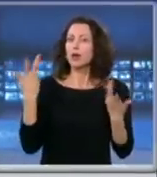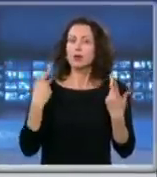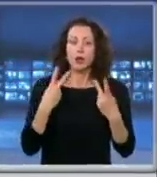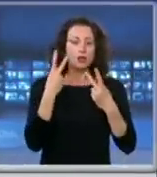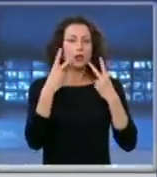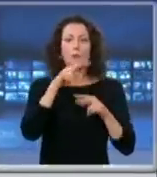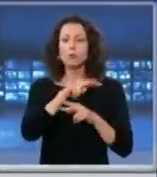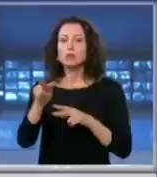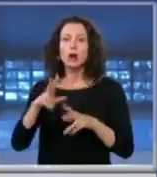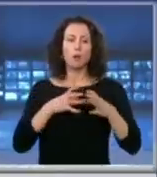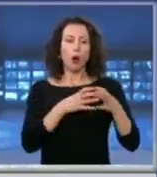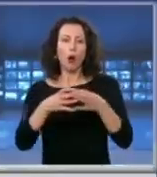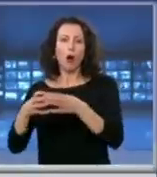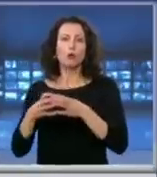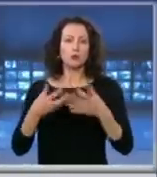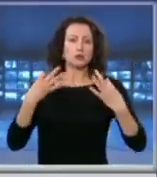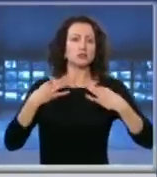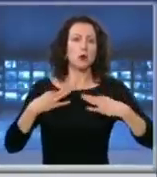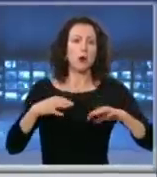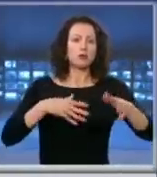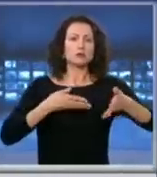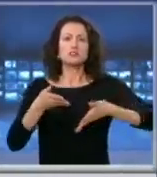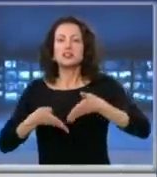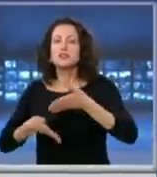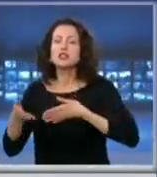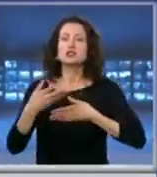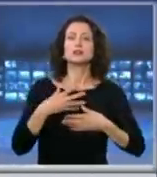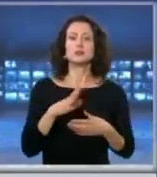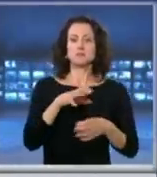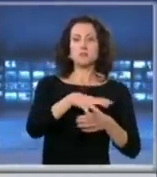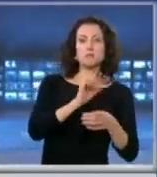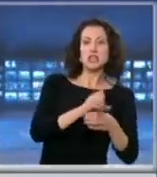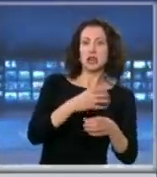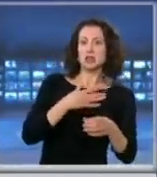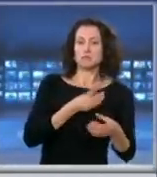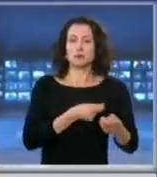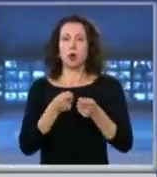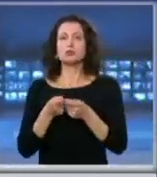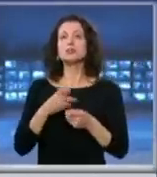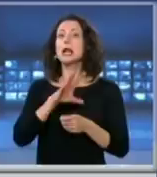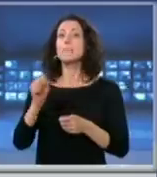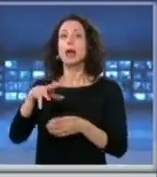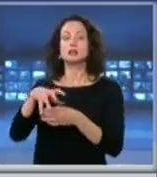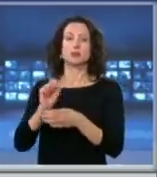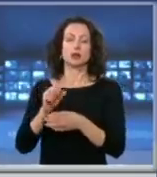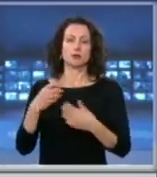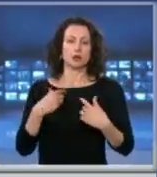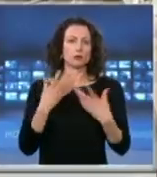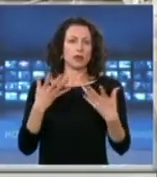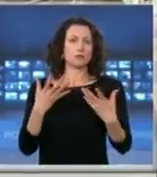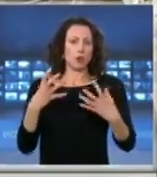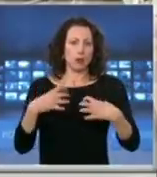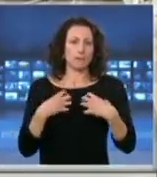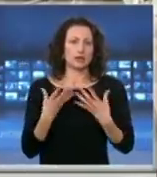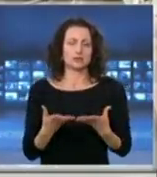групи, които се движат съвсем свободно с бири в ръка или без бири в ръка, което е силно обезпокоително.